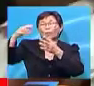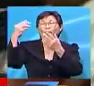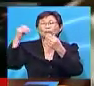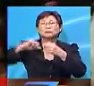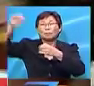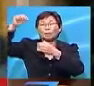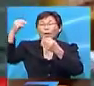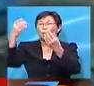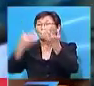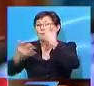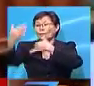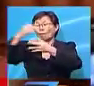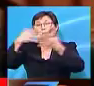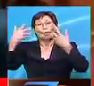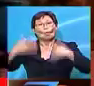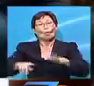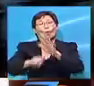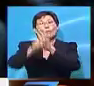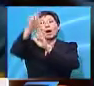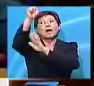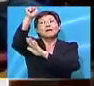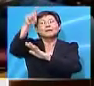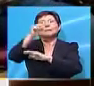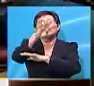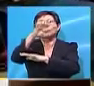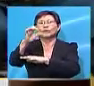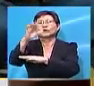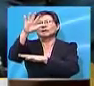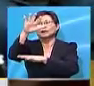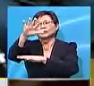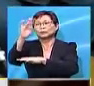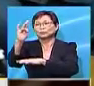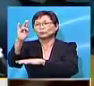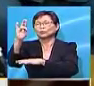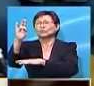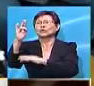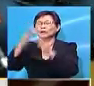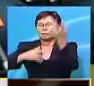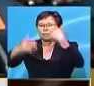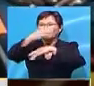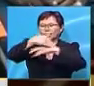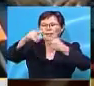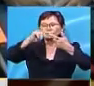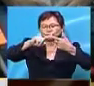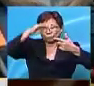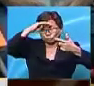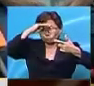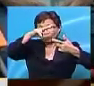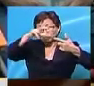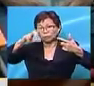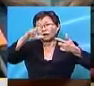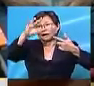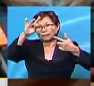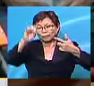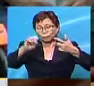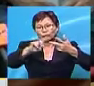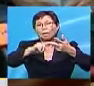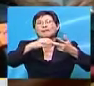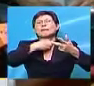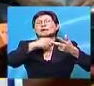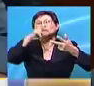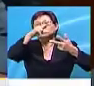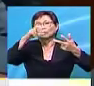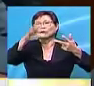jumlah kes kebakaran paling tinggi iaitu 457 kebakaran diikuti Johor 380,